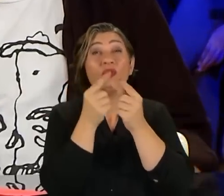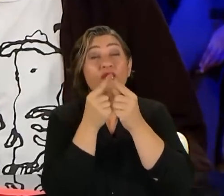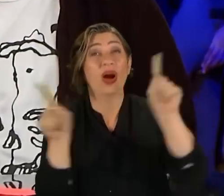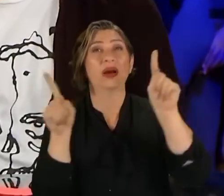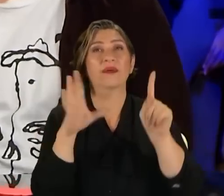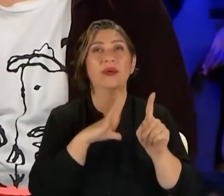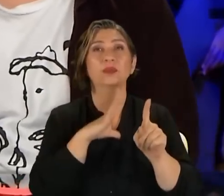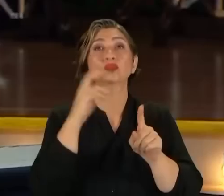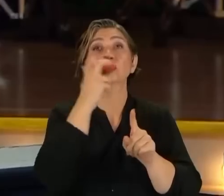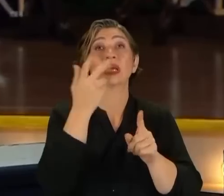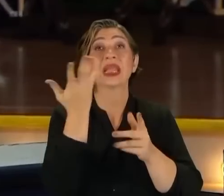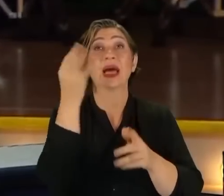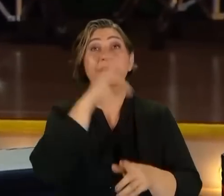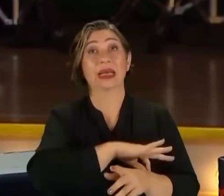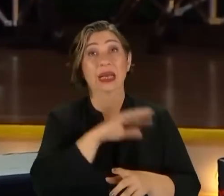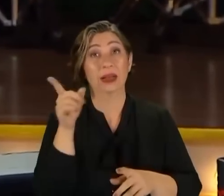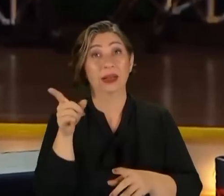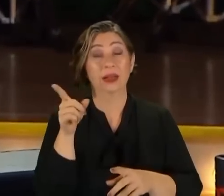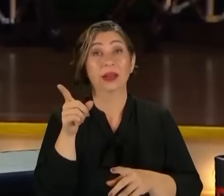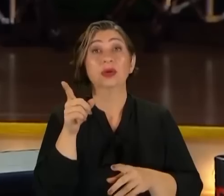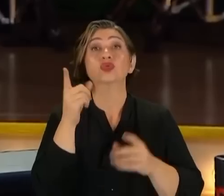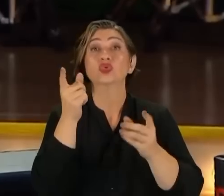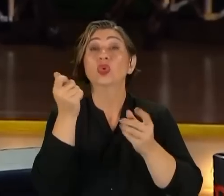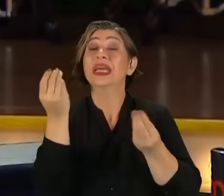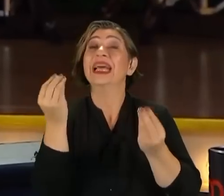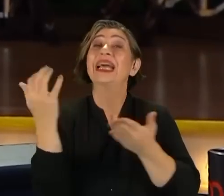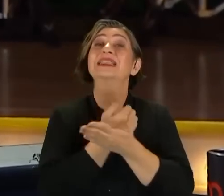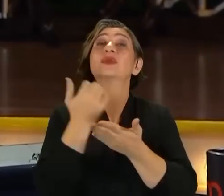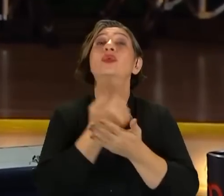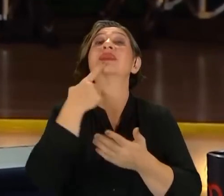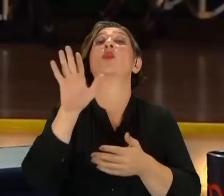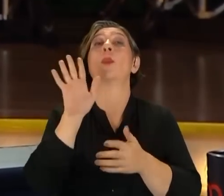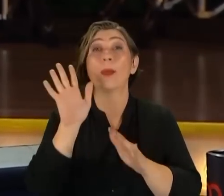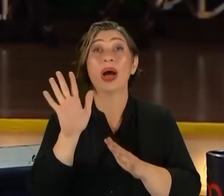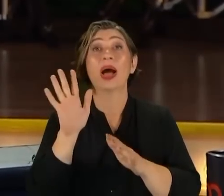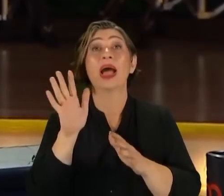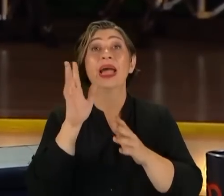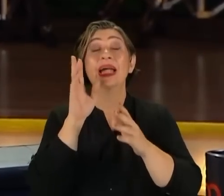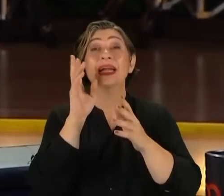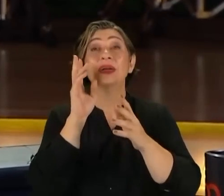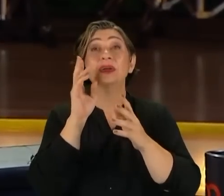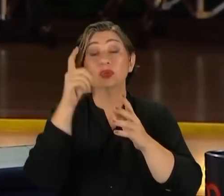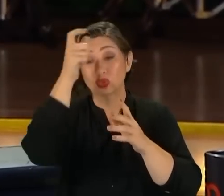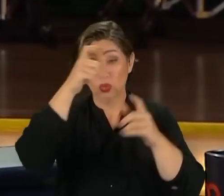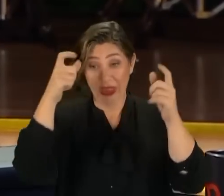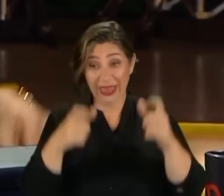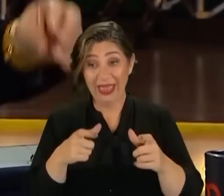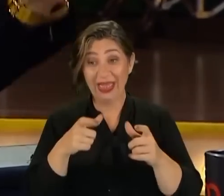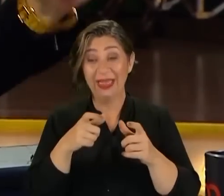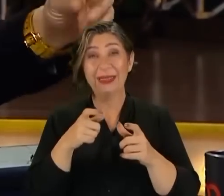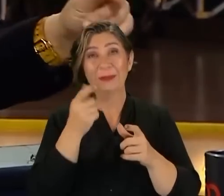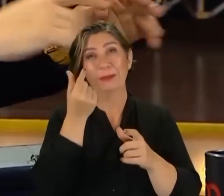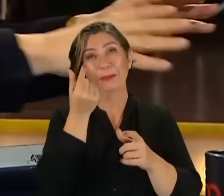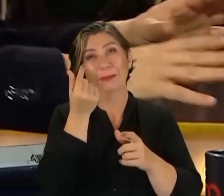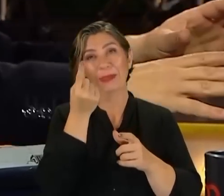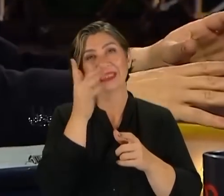bir fark var. Müzisyenler evet. daha iyi kazanıyor. Çok iyi kazanıyor demek istemiyorum Türkiye şartlarında. Ama ülkemizde